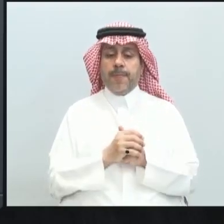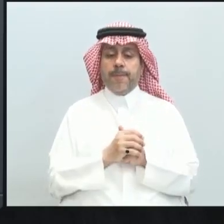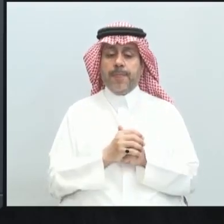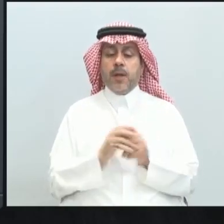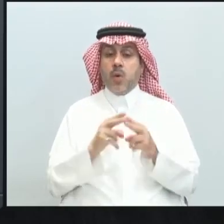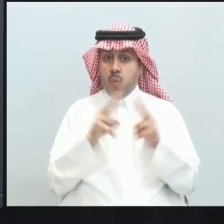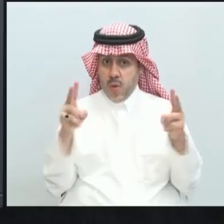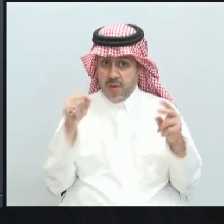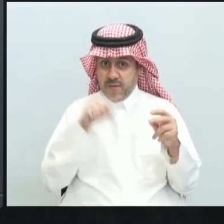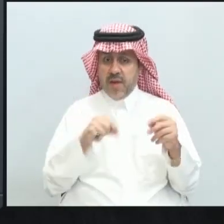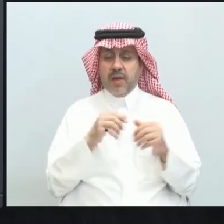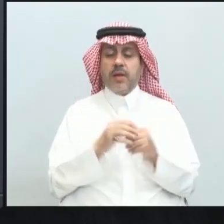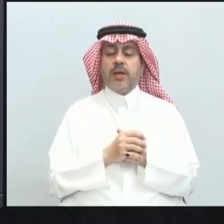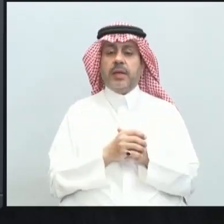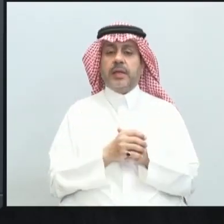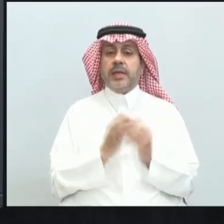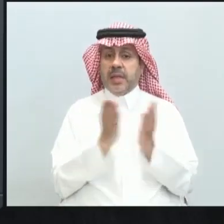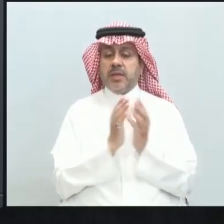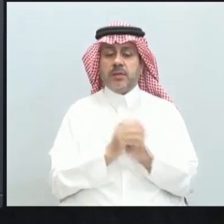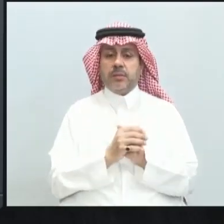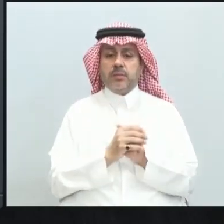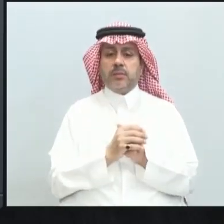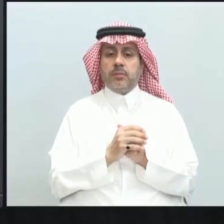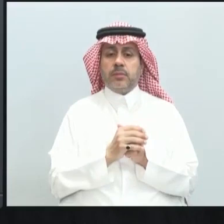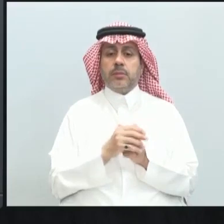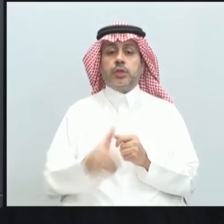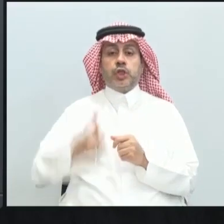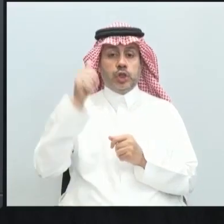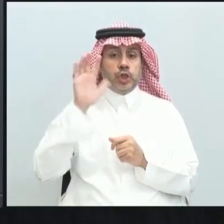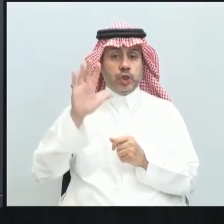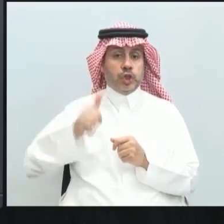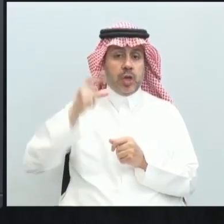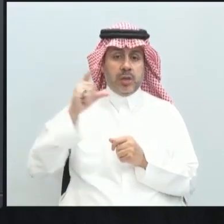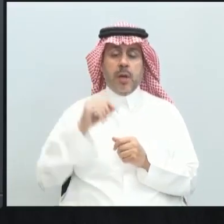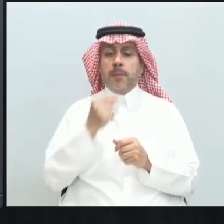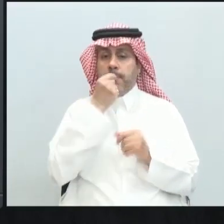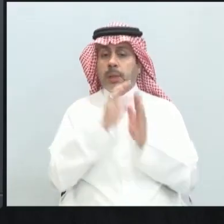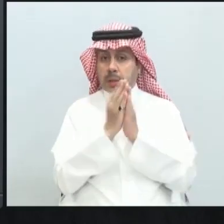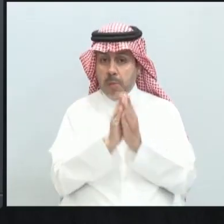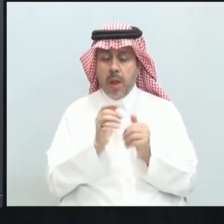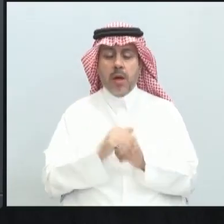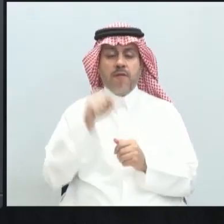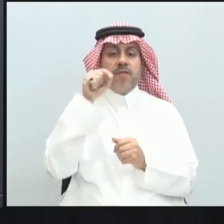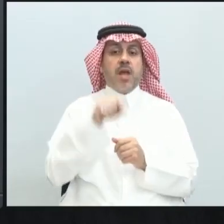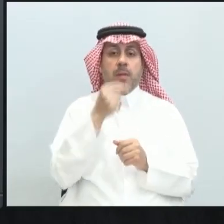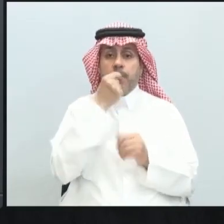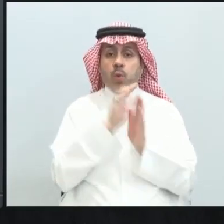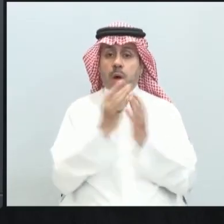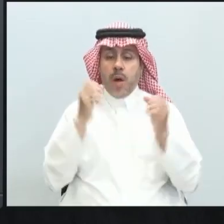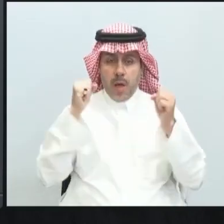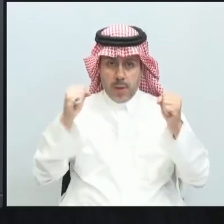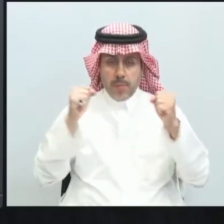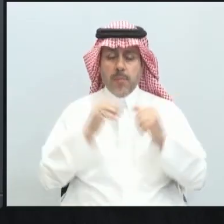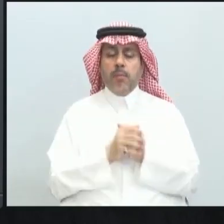البارزه ايضا الاشهاده بكتاب الله سبحانه وتعالى فان الله تعالى قد اشاد بهذا القران الكريم